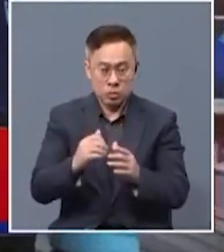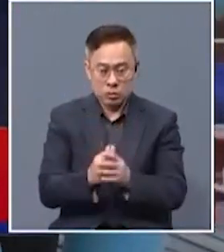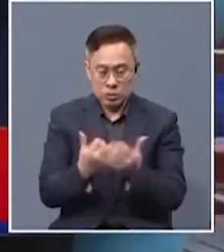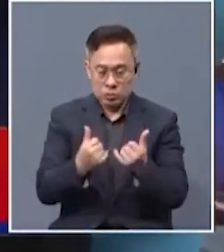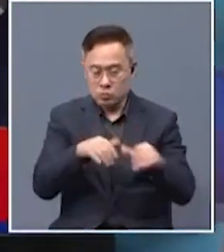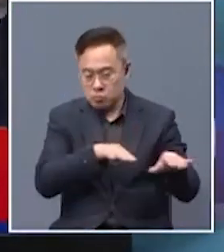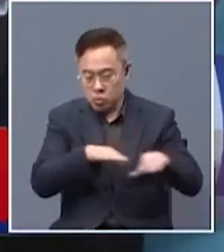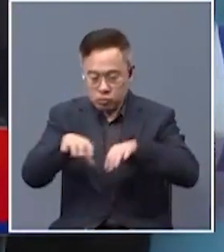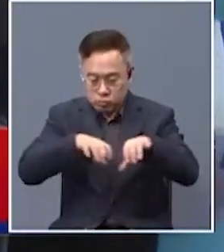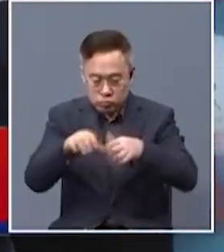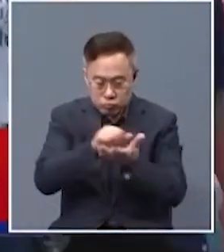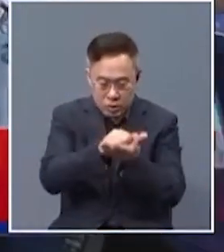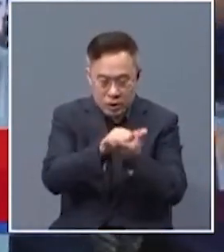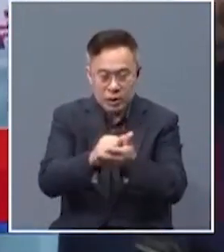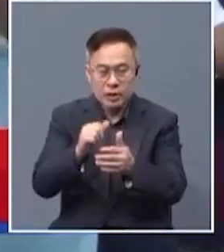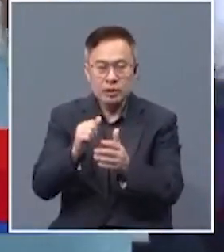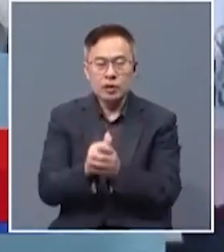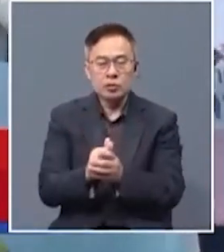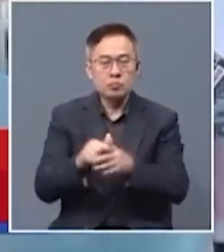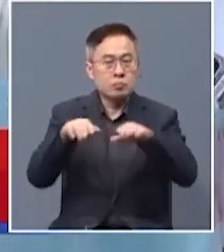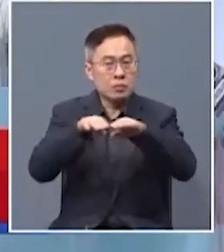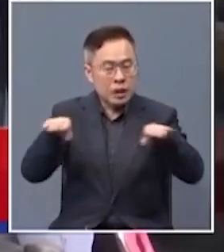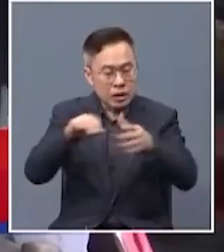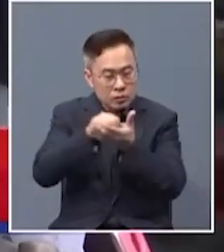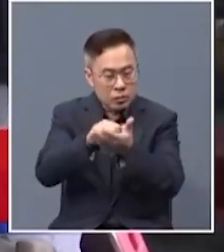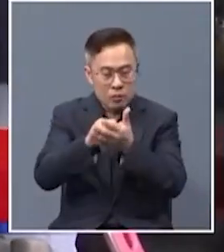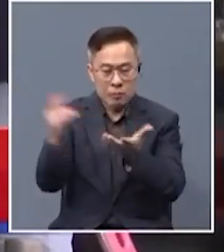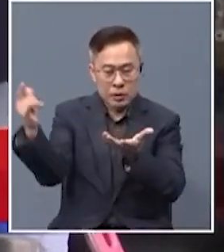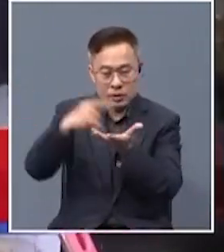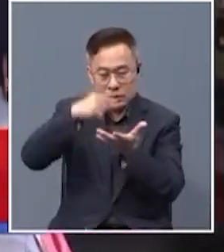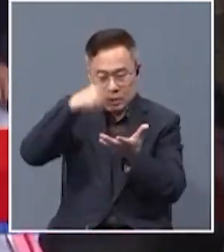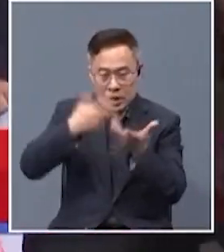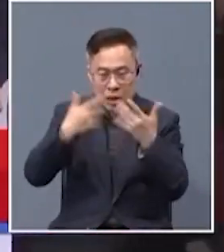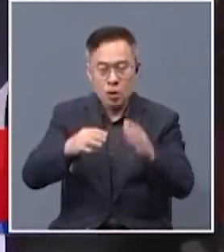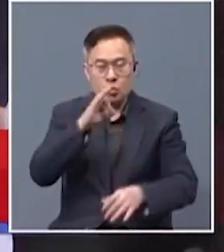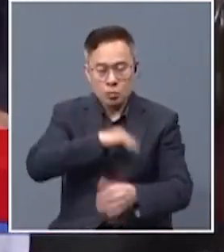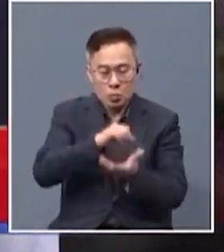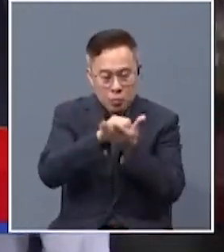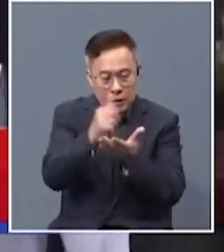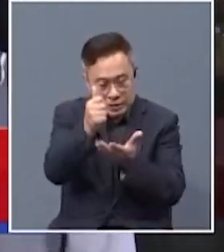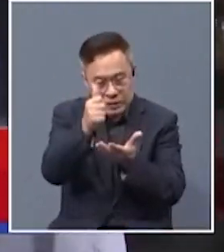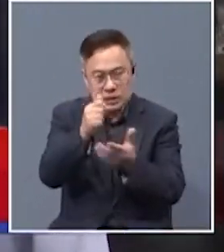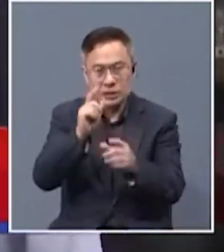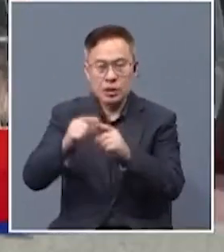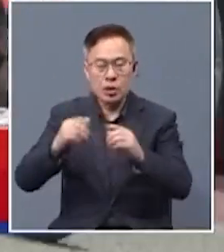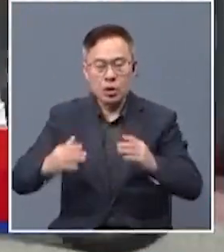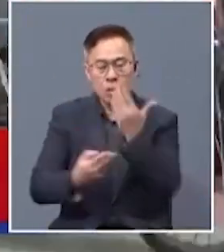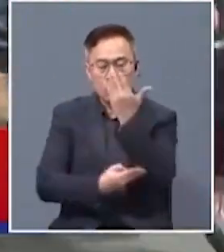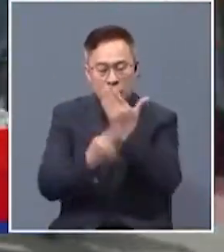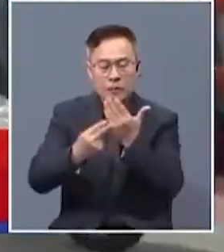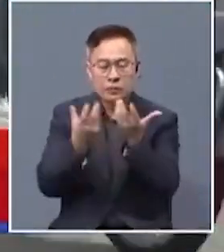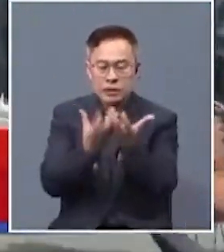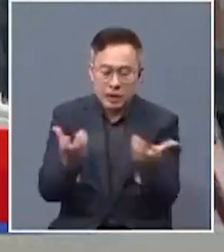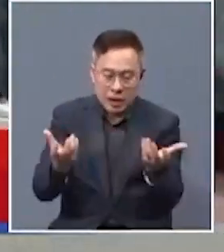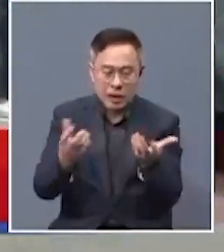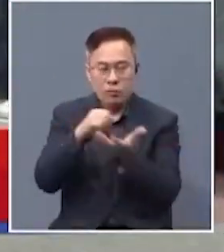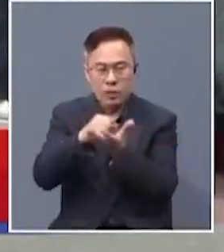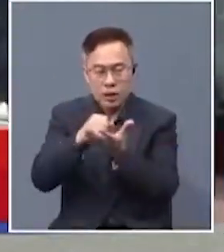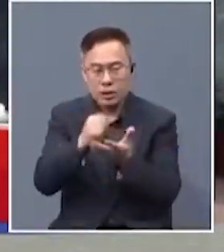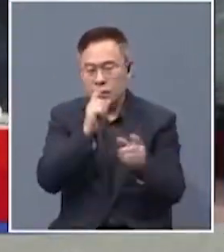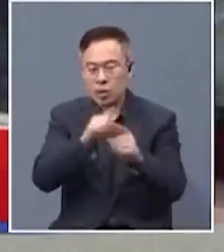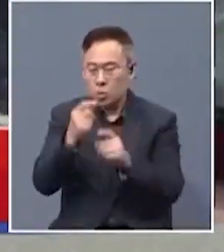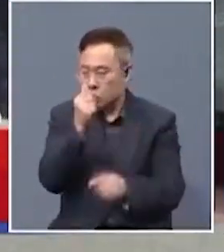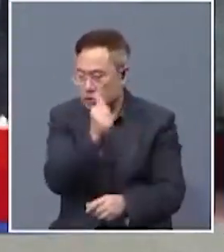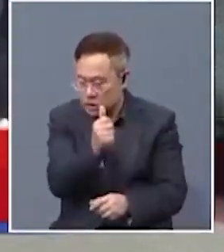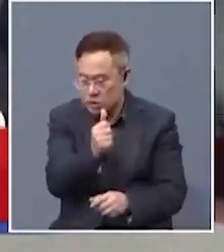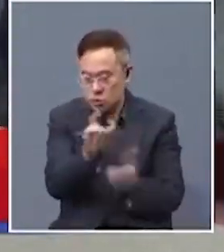องรับนักท่องเที่ยวสร้างความมั่นใจให้กับนักท่องเที่ยวในการเดินทางมาเที่ยวที่ประเทศไทยทั้งด้านของที่พักสินค้าและบริการการท่องเที่ย